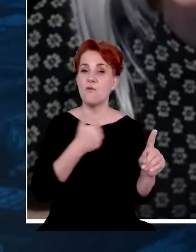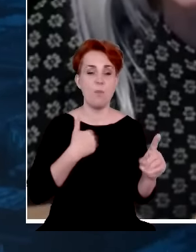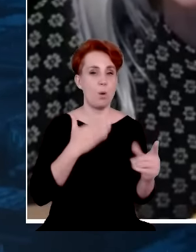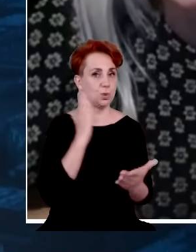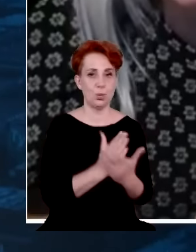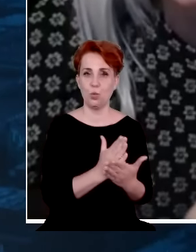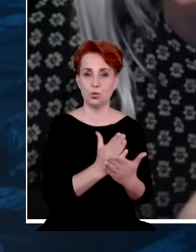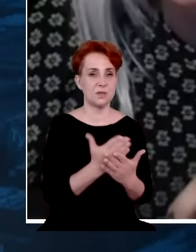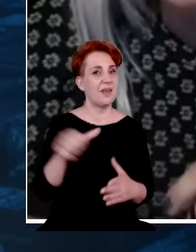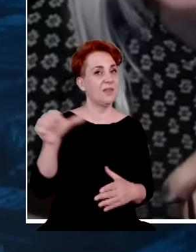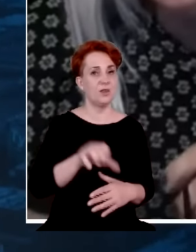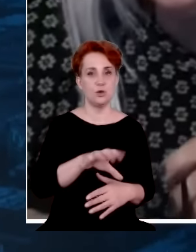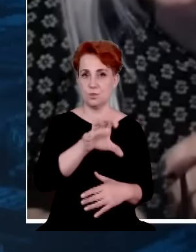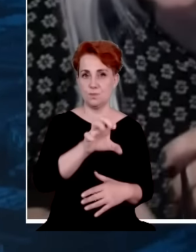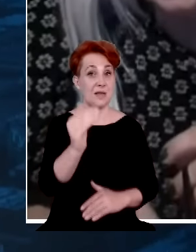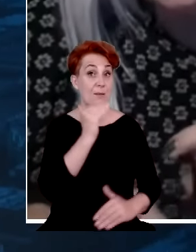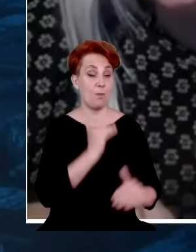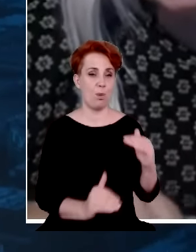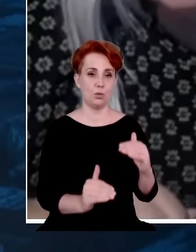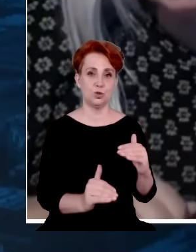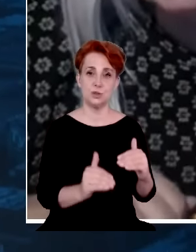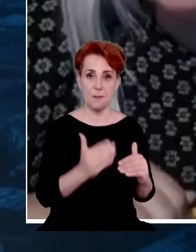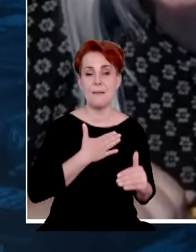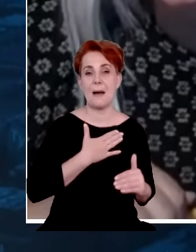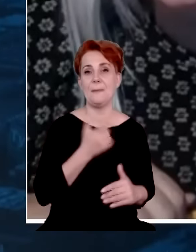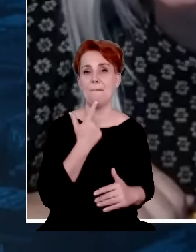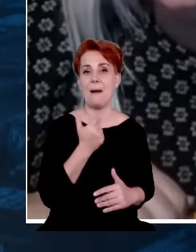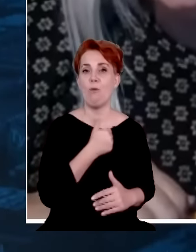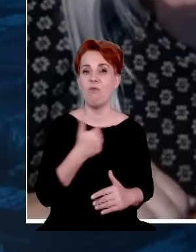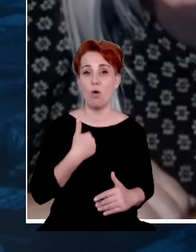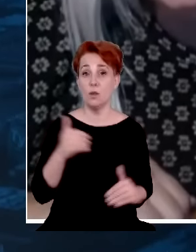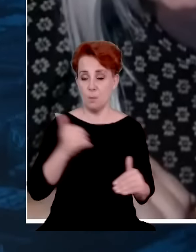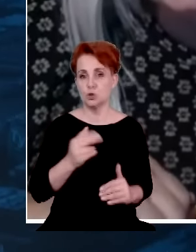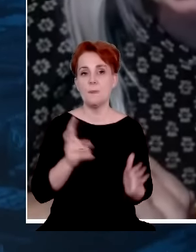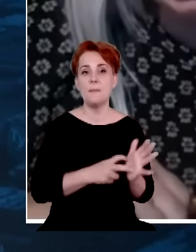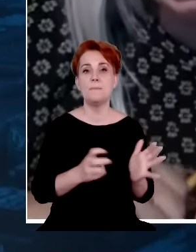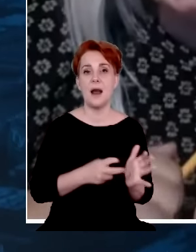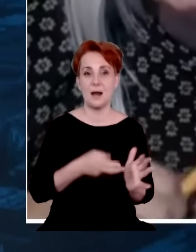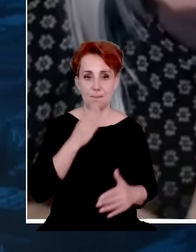1500 czy poniżej tego czy mam mało wody wody nam może zabraknąć